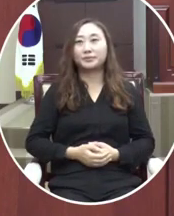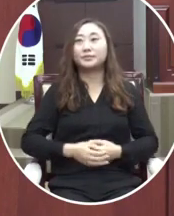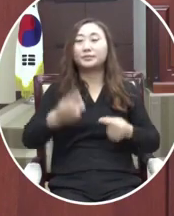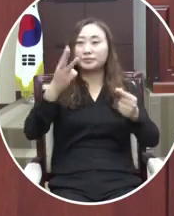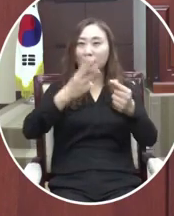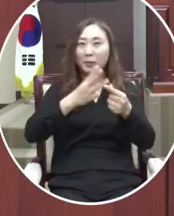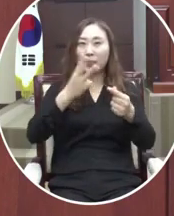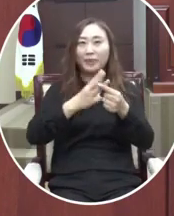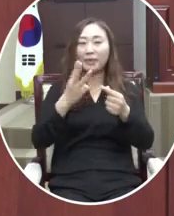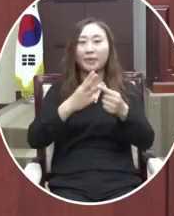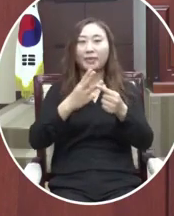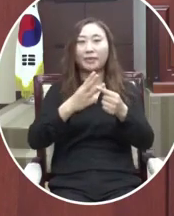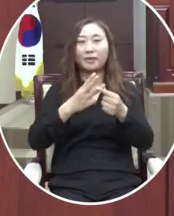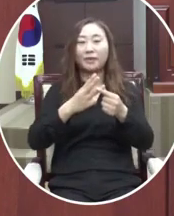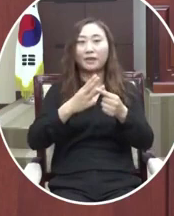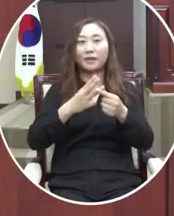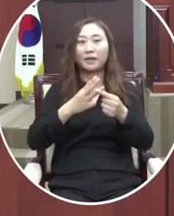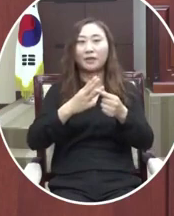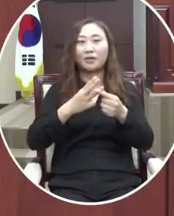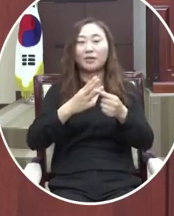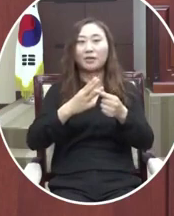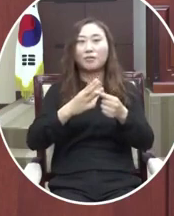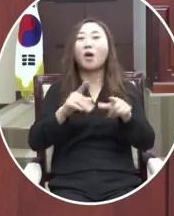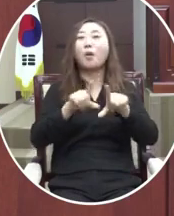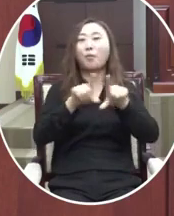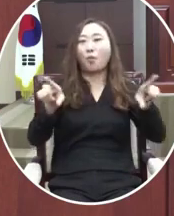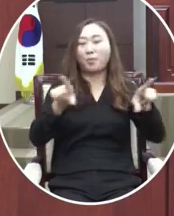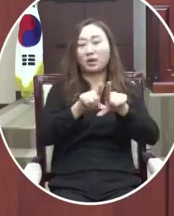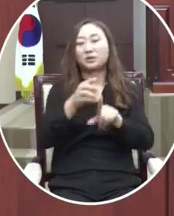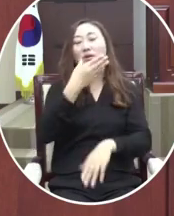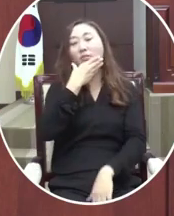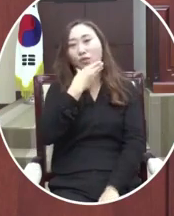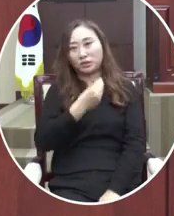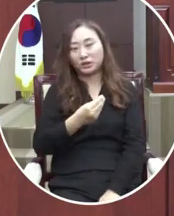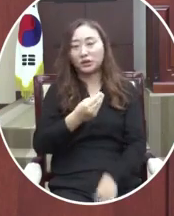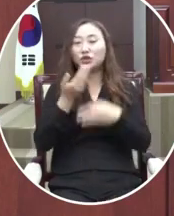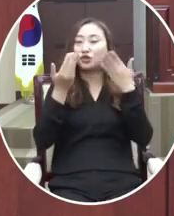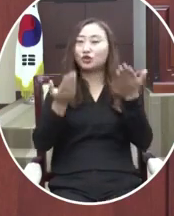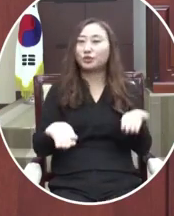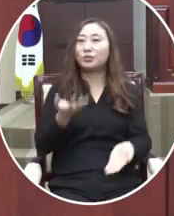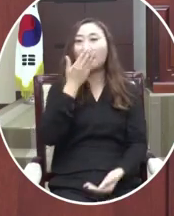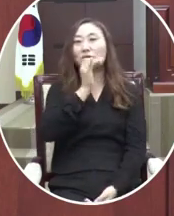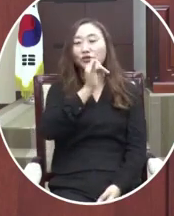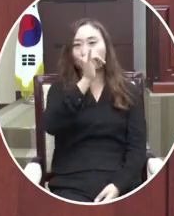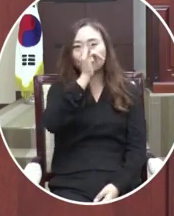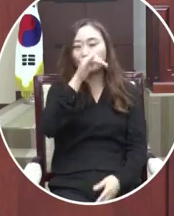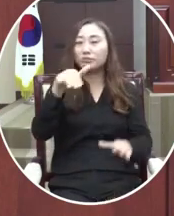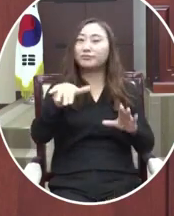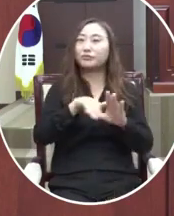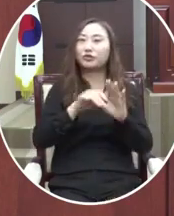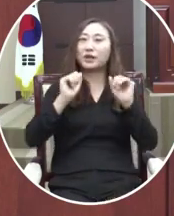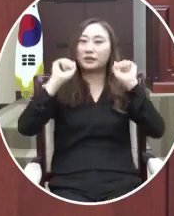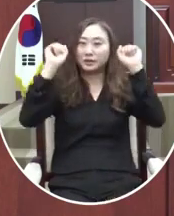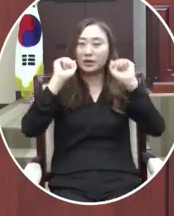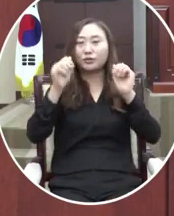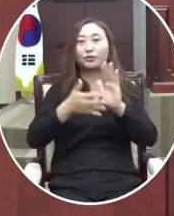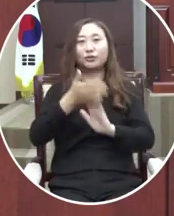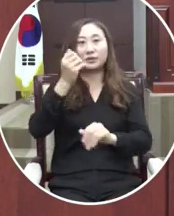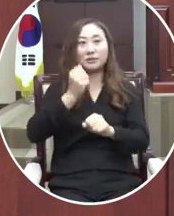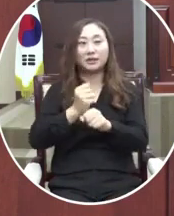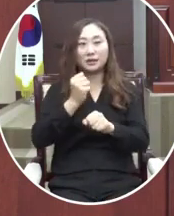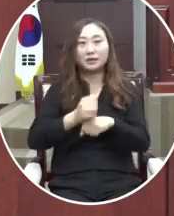하겠습니다 모든 주민들을 위한 보편적 복지로서 쉼표가 있는 문화 체육도 도시를